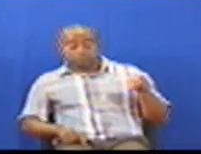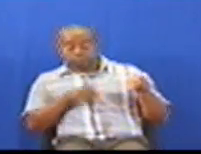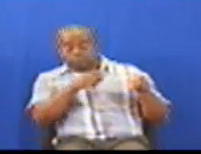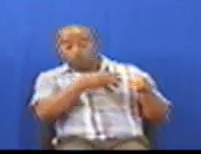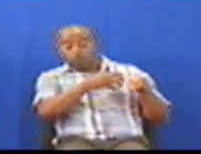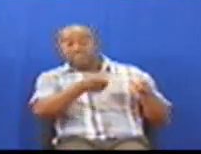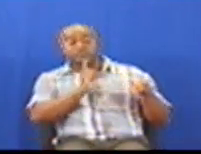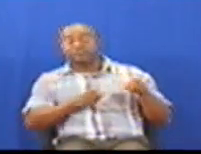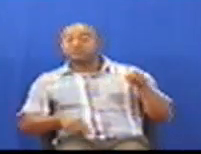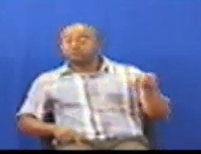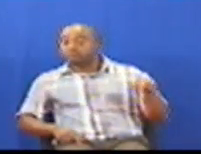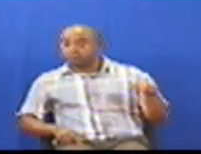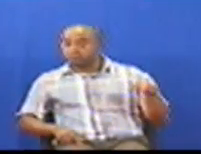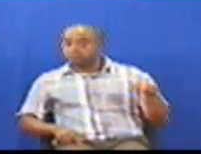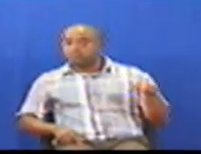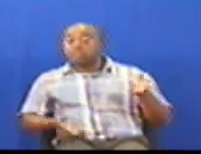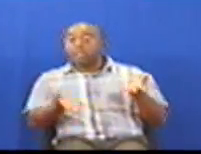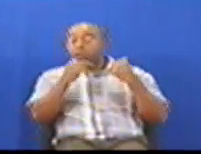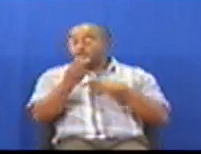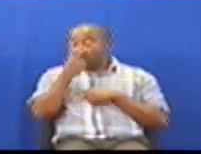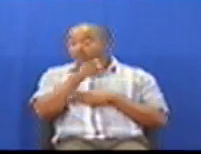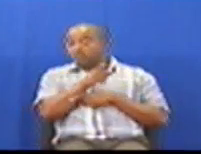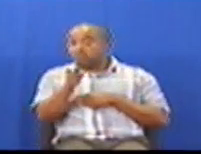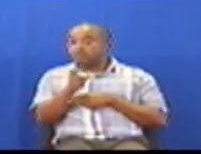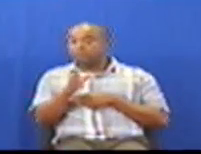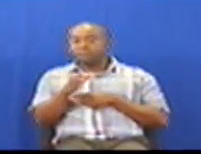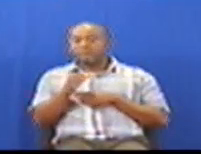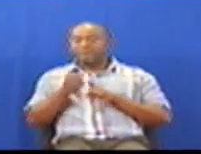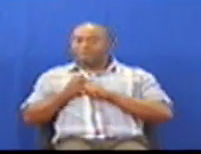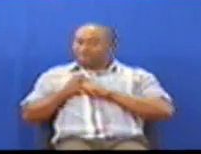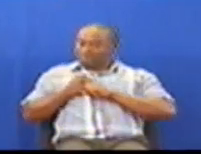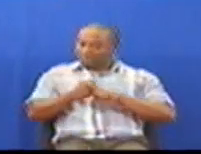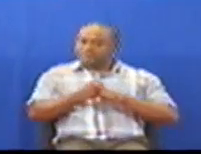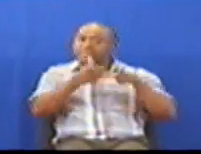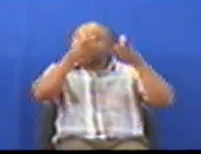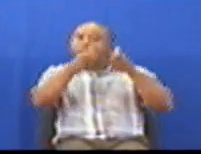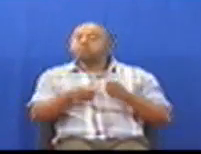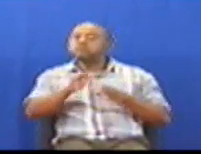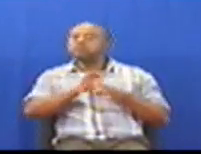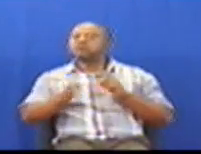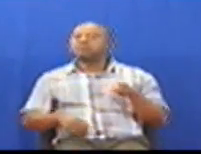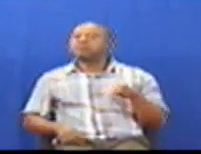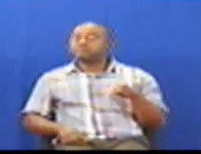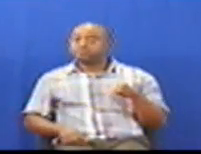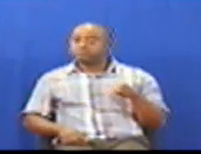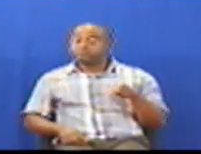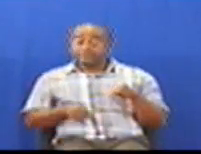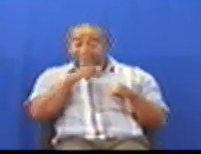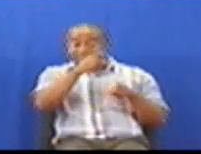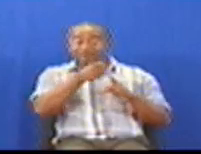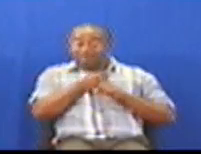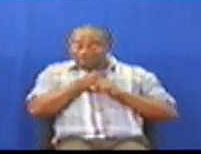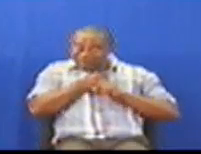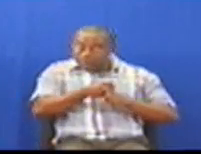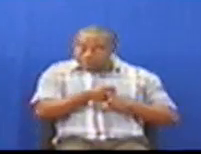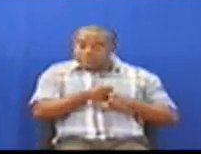TAMISEMI aangalie namna ambavyo force account ambavyo inavutumika. Force account ni nzuri, lakini